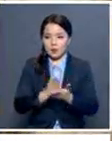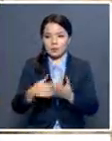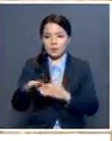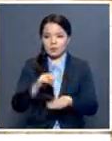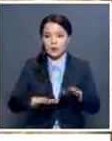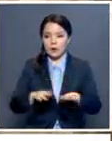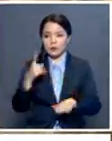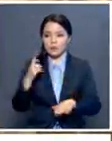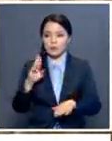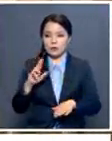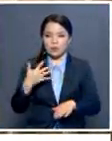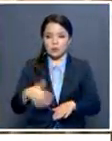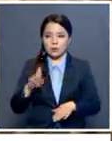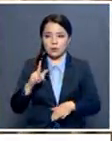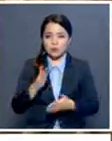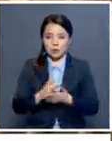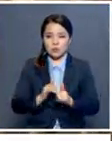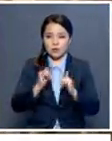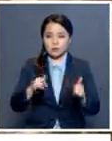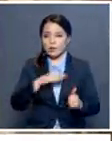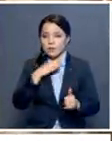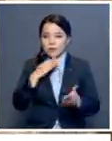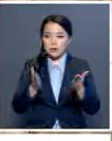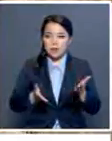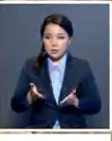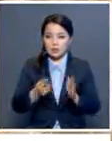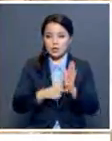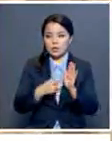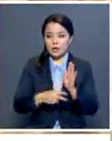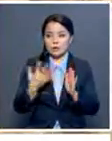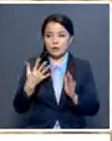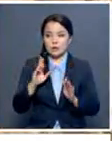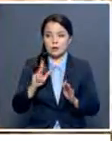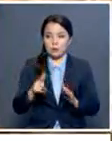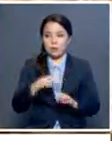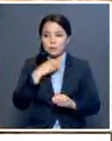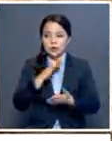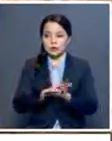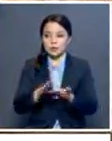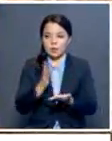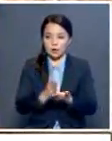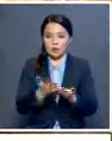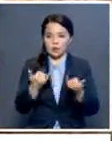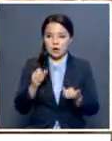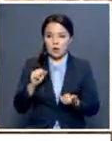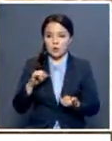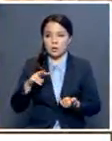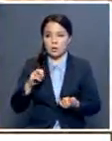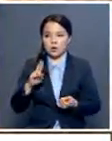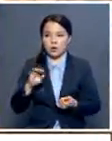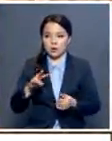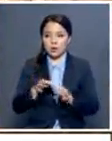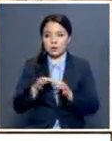салмағы 150 келіге дейін жетеді. Яғни сойғанда 75 келі таза ет береді. Бұл Әулекөл ауданындағы